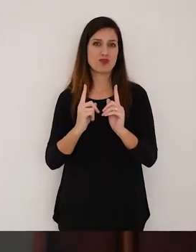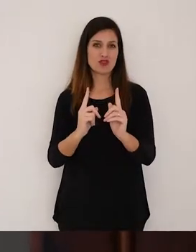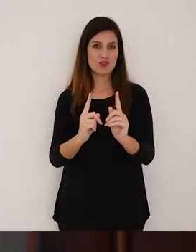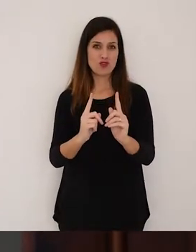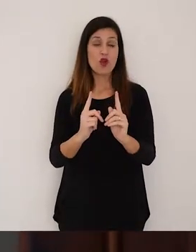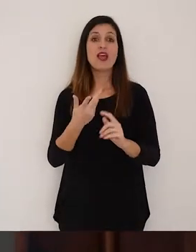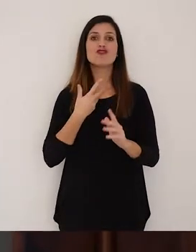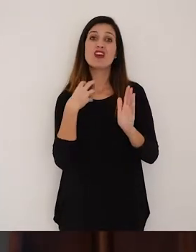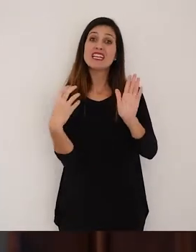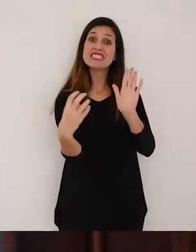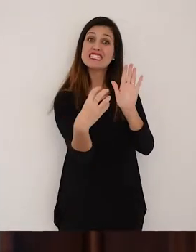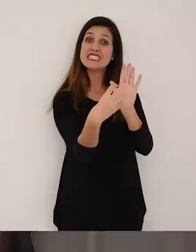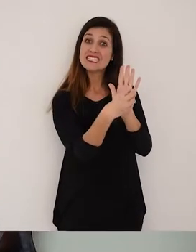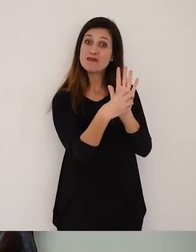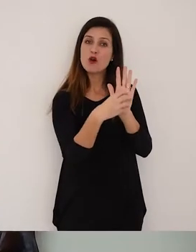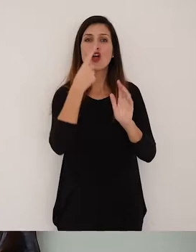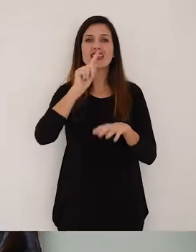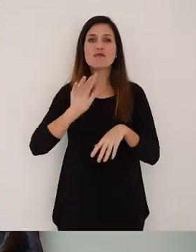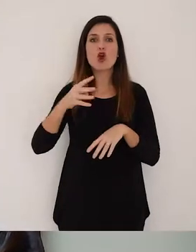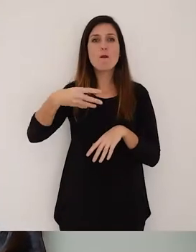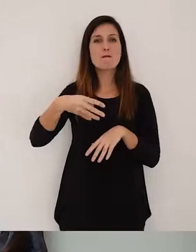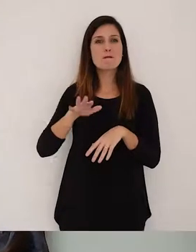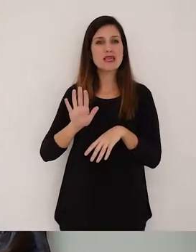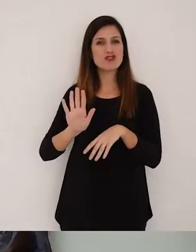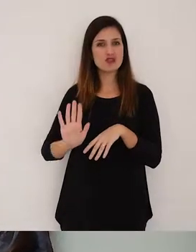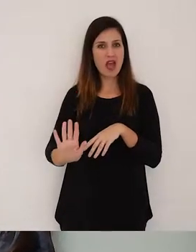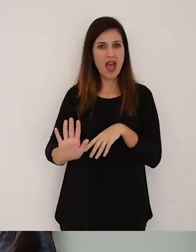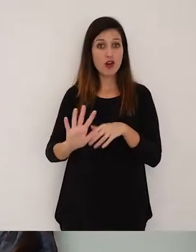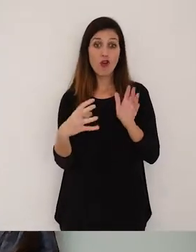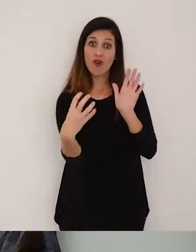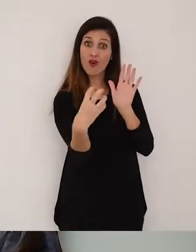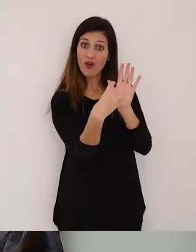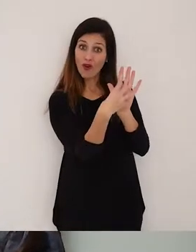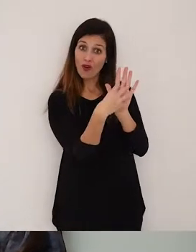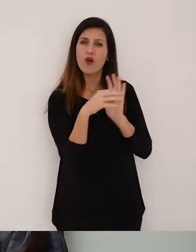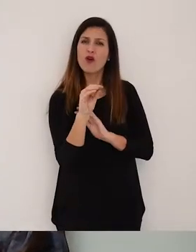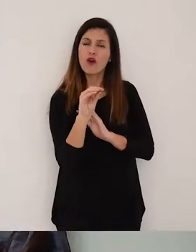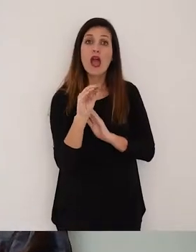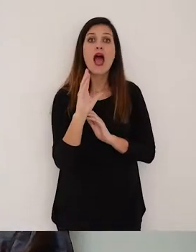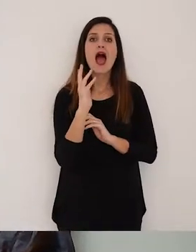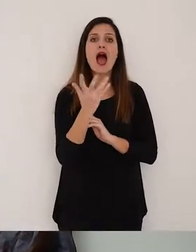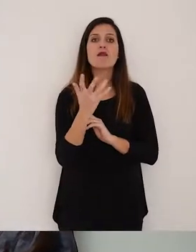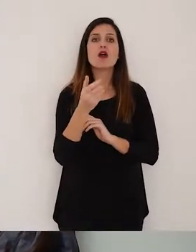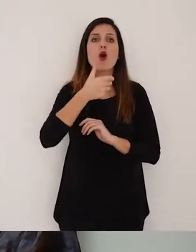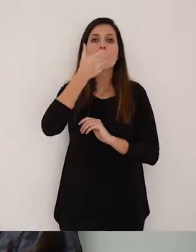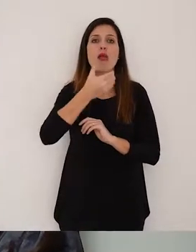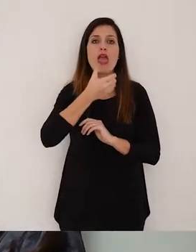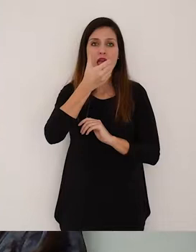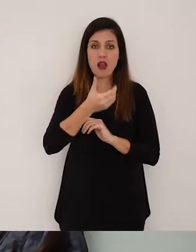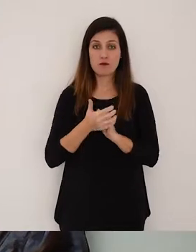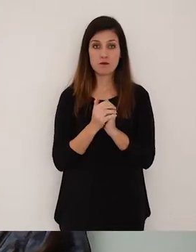dell'Universitas Miggianese, ancora oggi riscontrabile nel gonfalone del comune, un albero di melo.